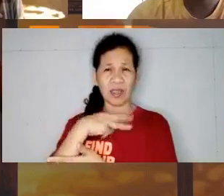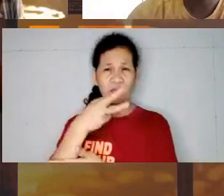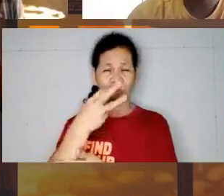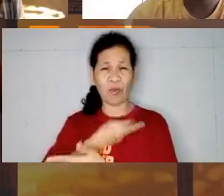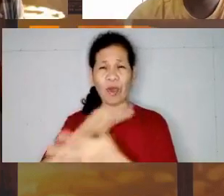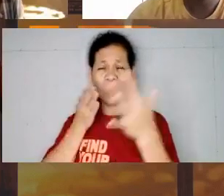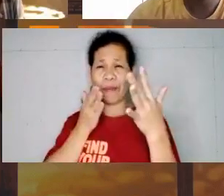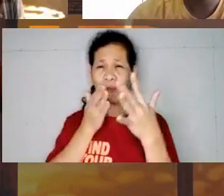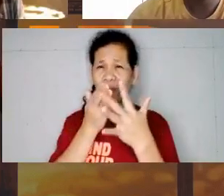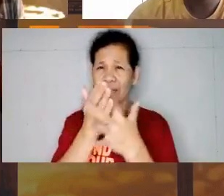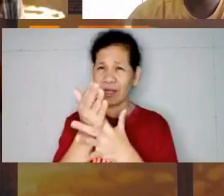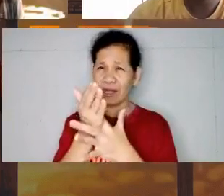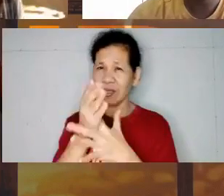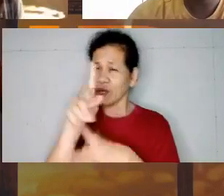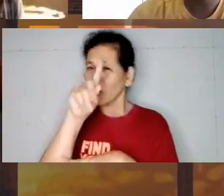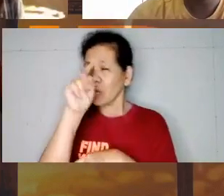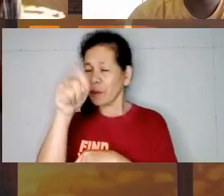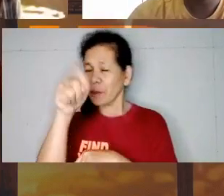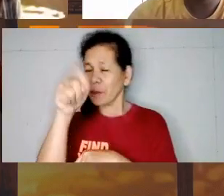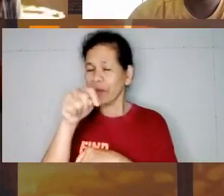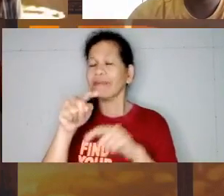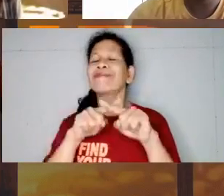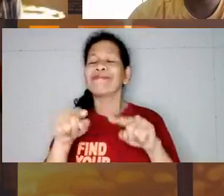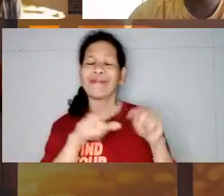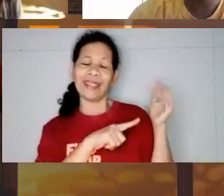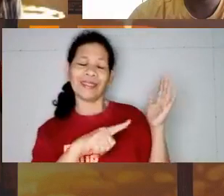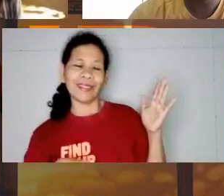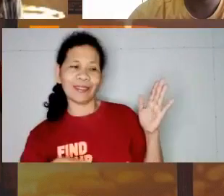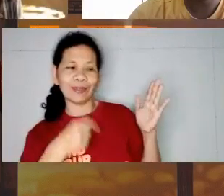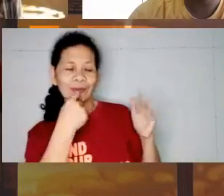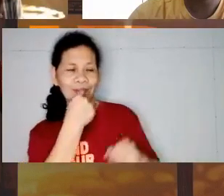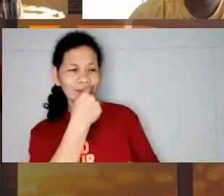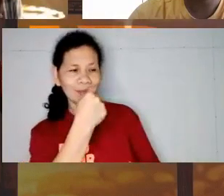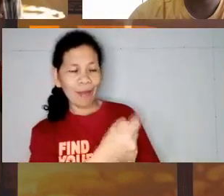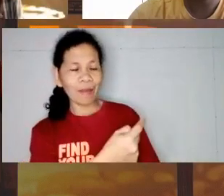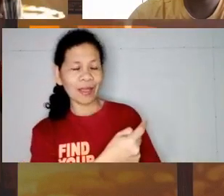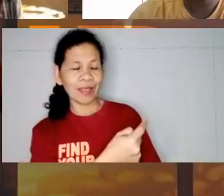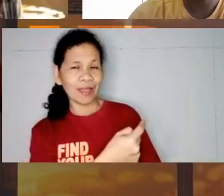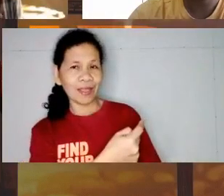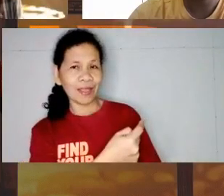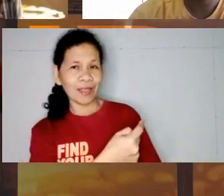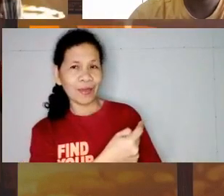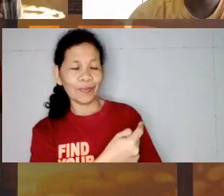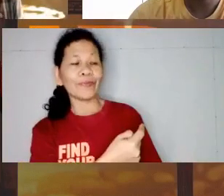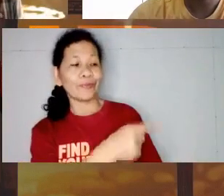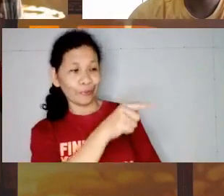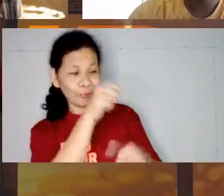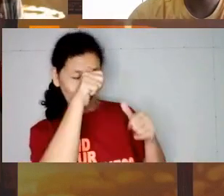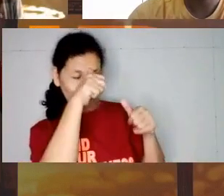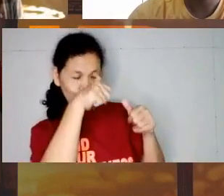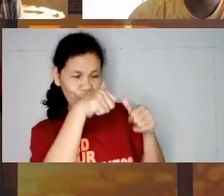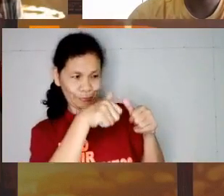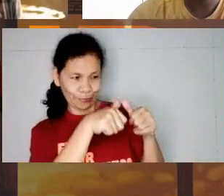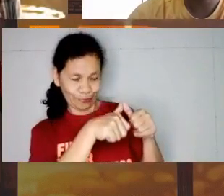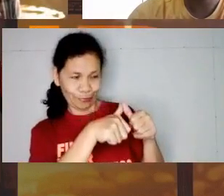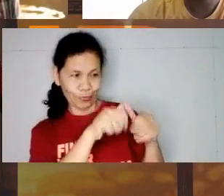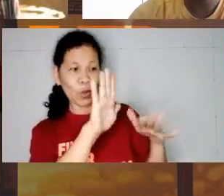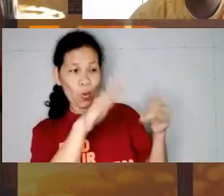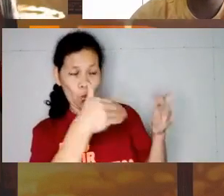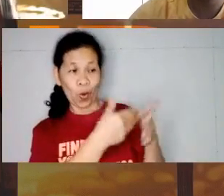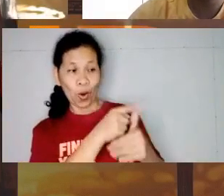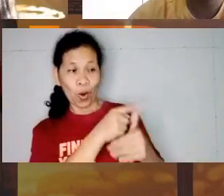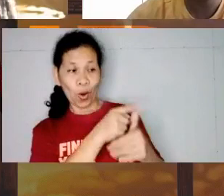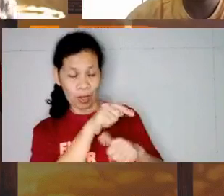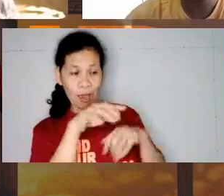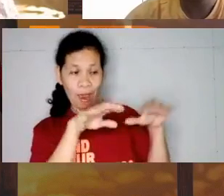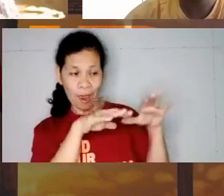dinalaw? Natapot ang sabi po sa verse 40. Sasabihin ng hari, tanda ninyo, nang gawin ninyo ito sa